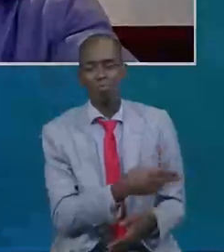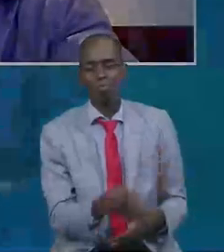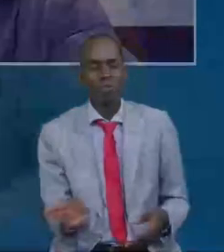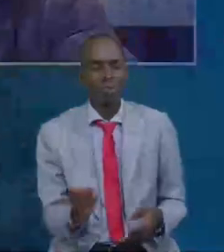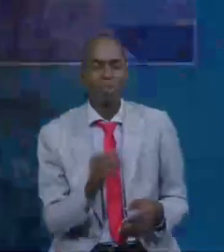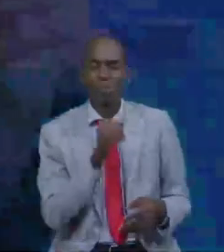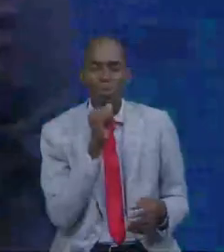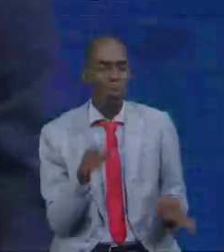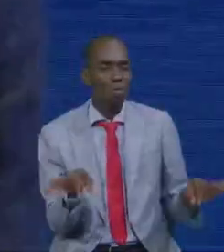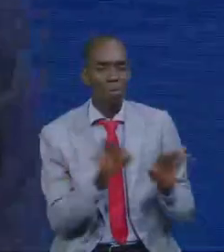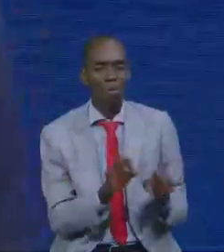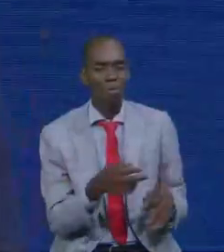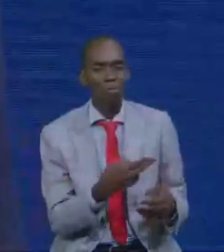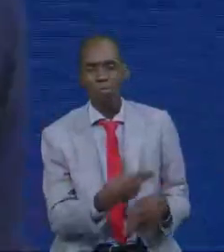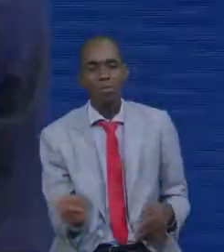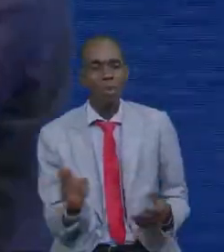sont sans valeur.